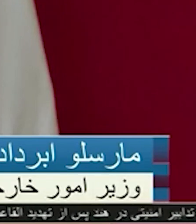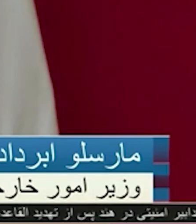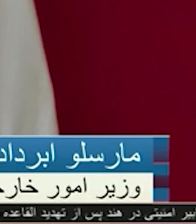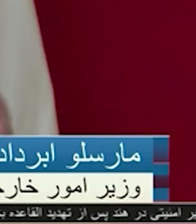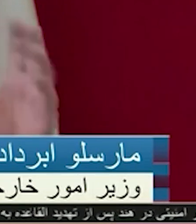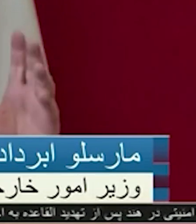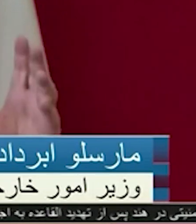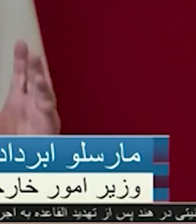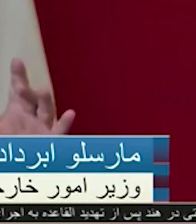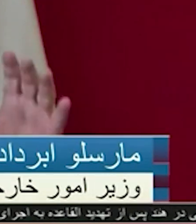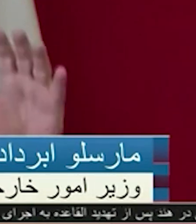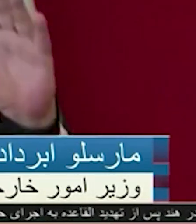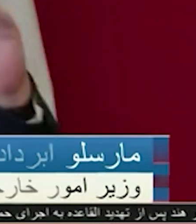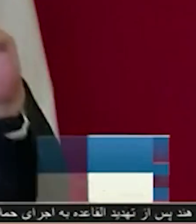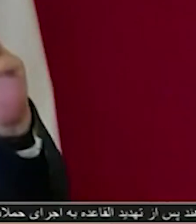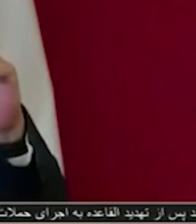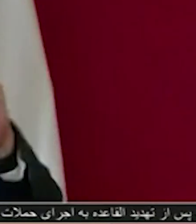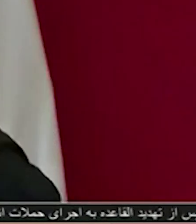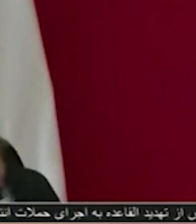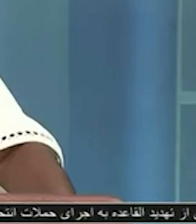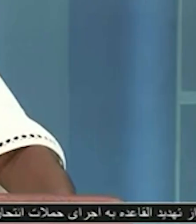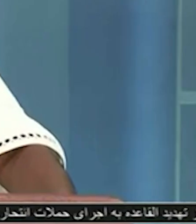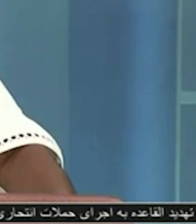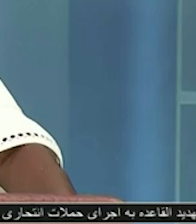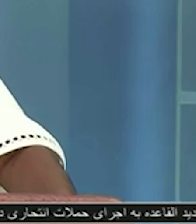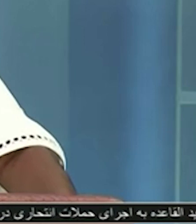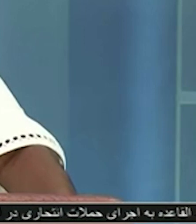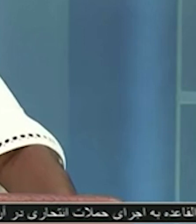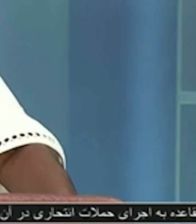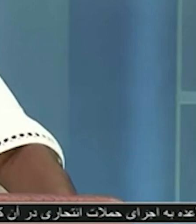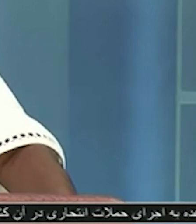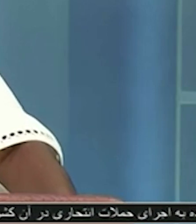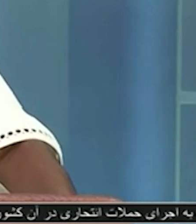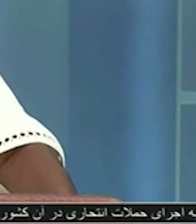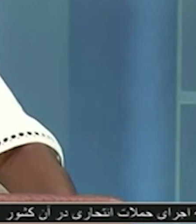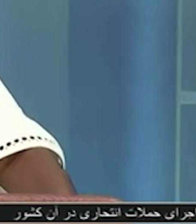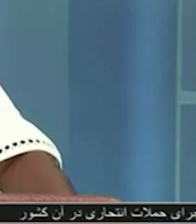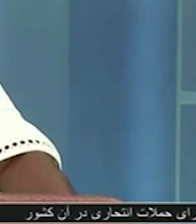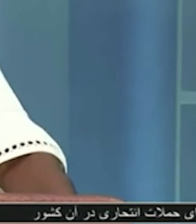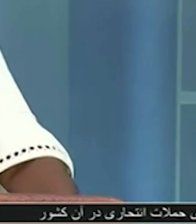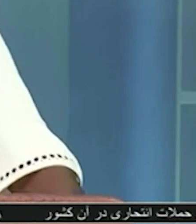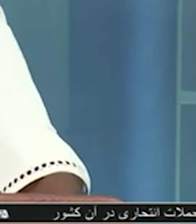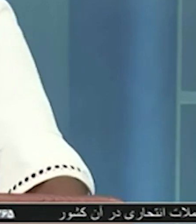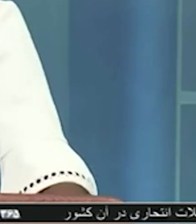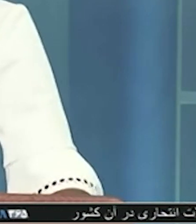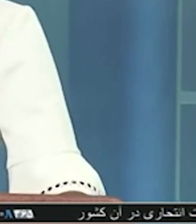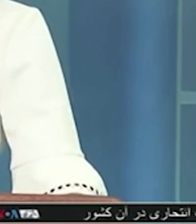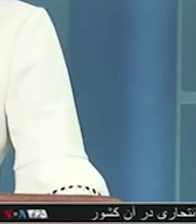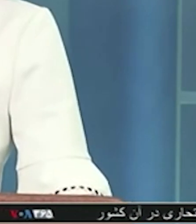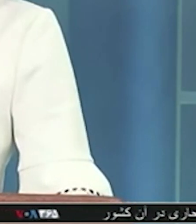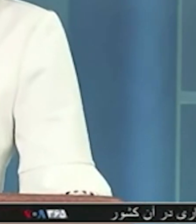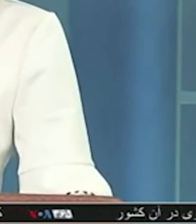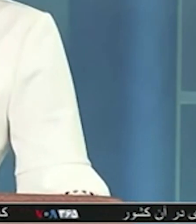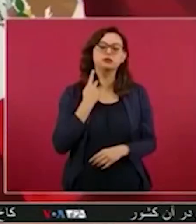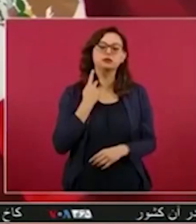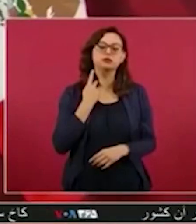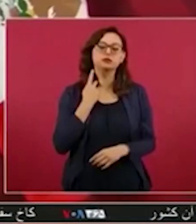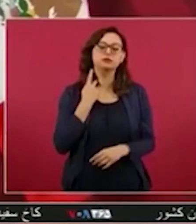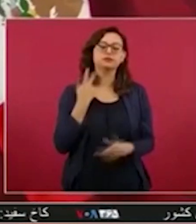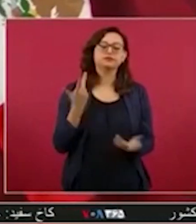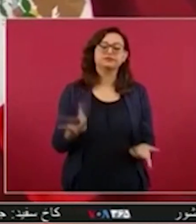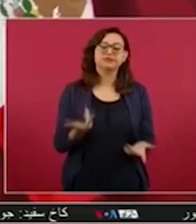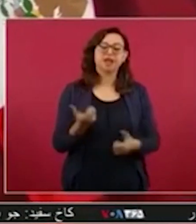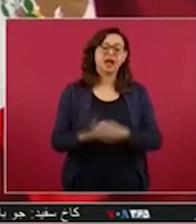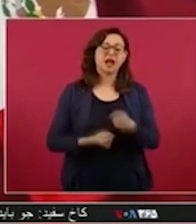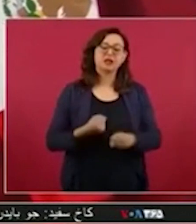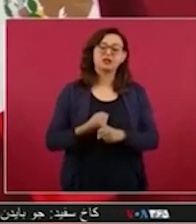ماه ژوئیه از واشنگتن بازدید کند. کارین جان پیر، سخنگوی کاخ سفید، با تاکید بر دعوت از رئیس جمهوری کشور